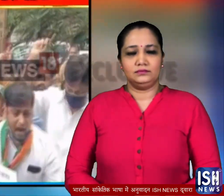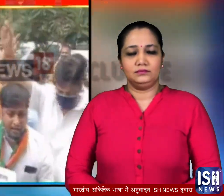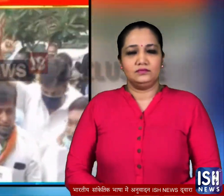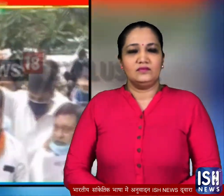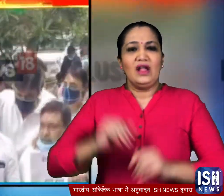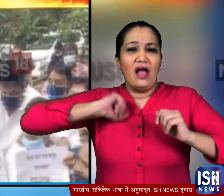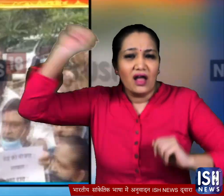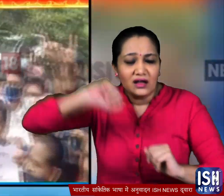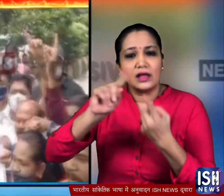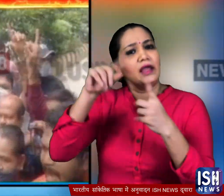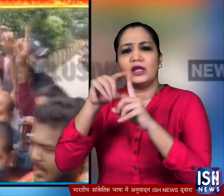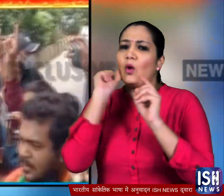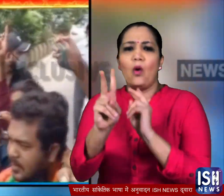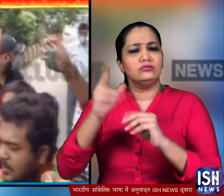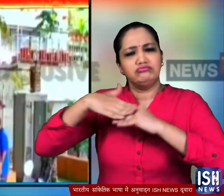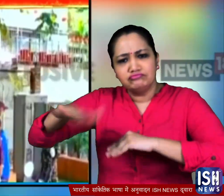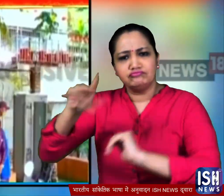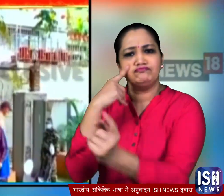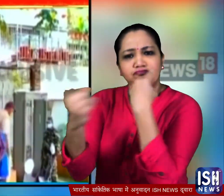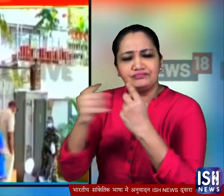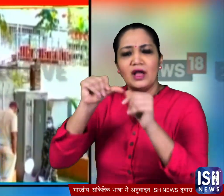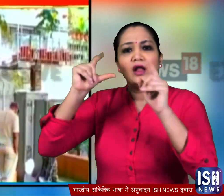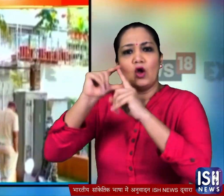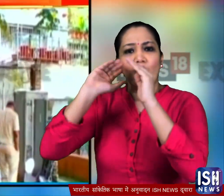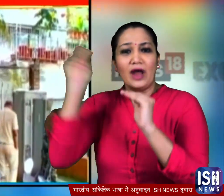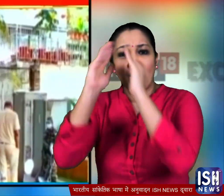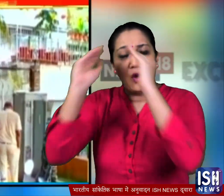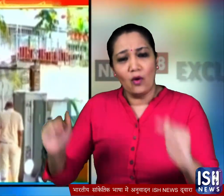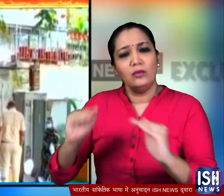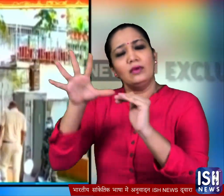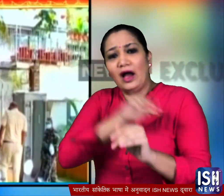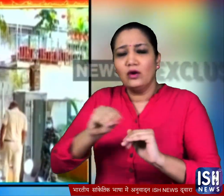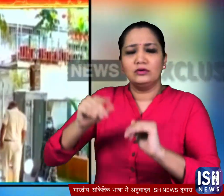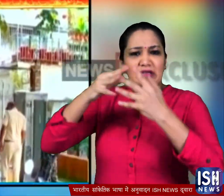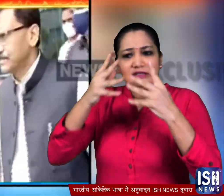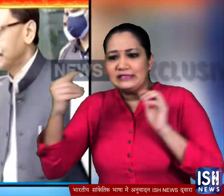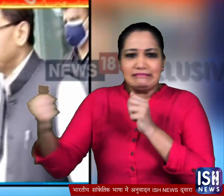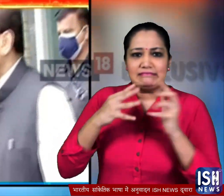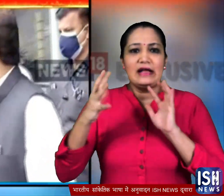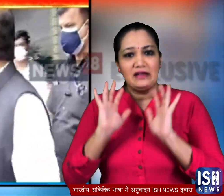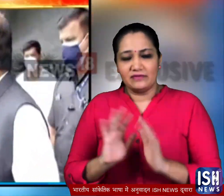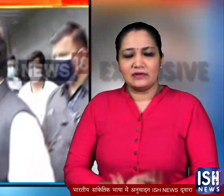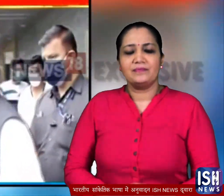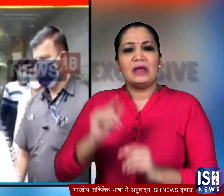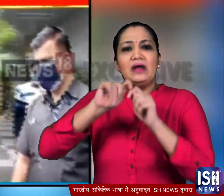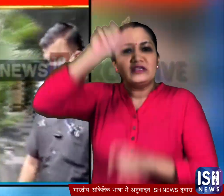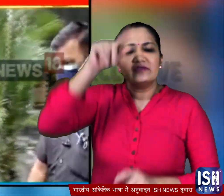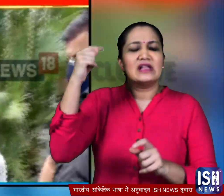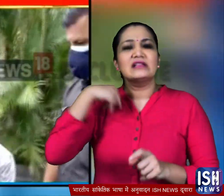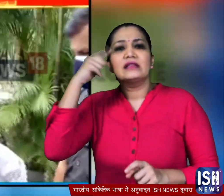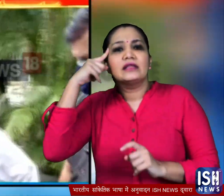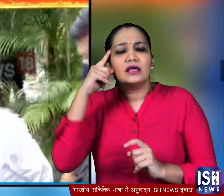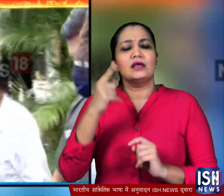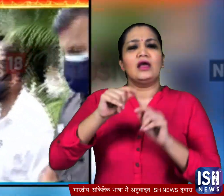विरोध के बीच ईडी ने अपनी कार्रवाई जारी रखी और अनिल देशमुख के नागपुर के घर के बाहर गहमा-गहमी नजर आई। लेकिन शिवसेना को इस कार्रवाई के